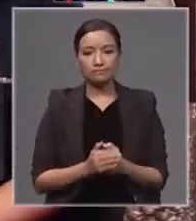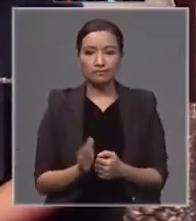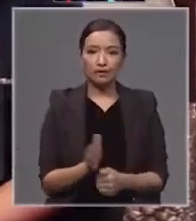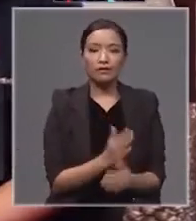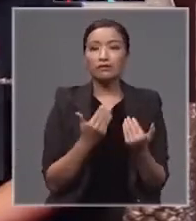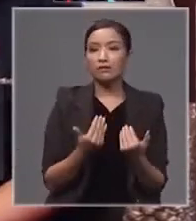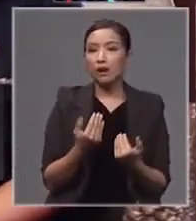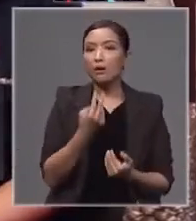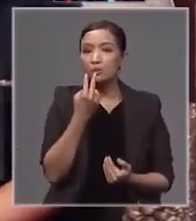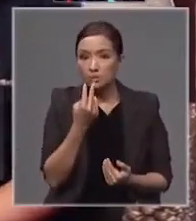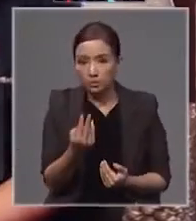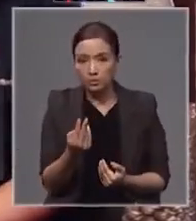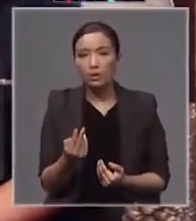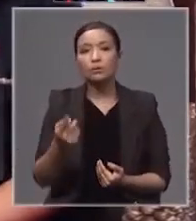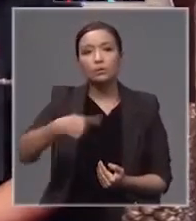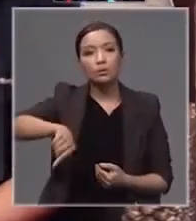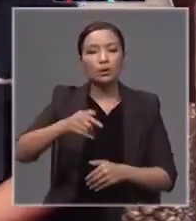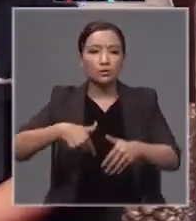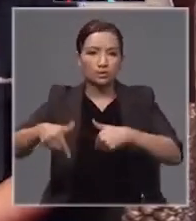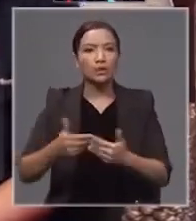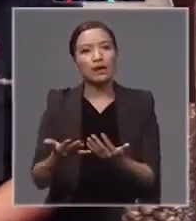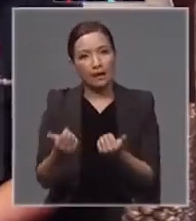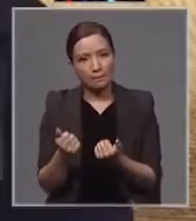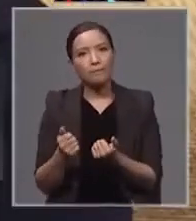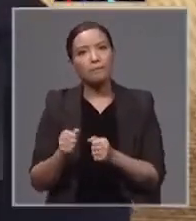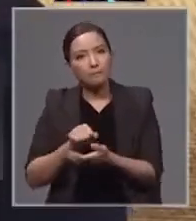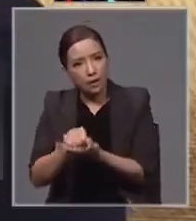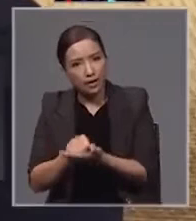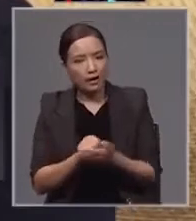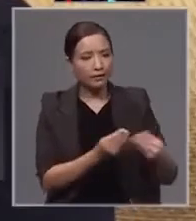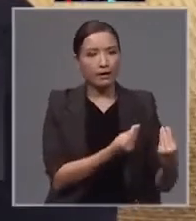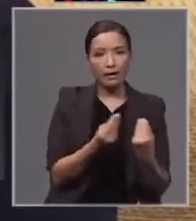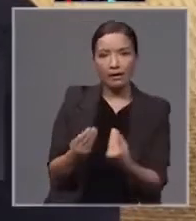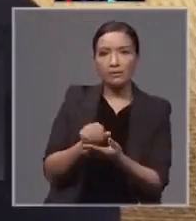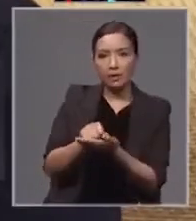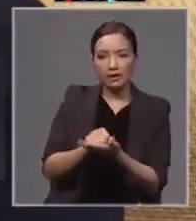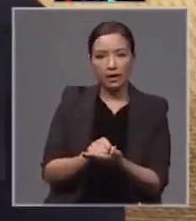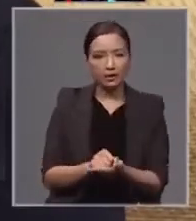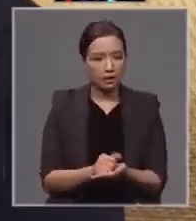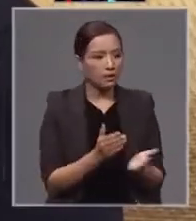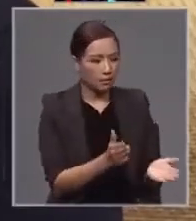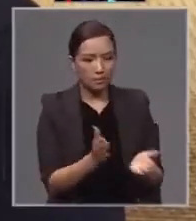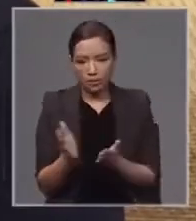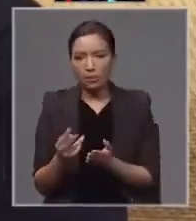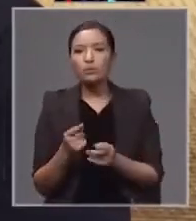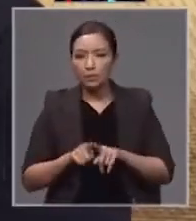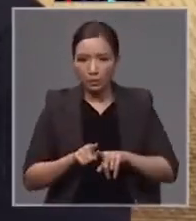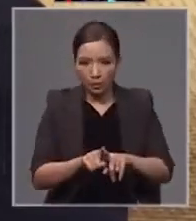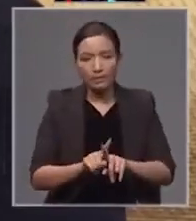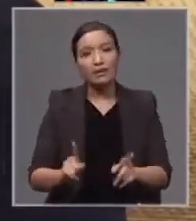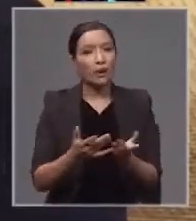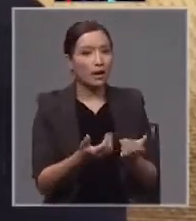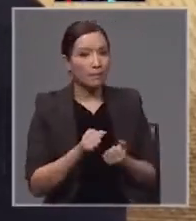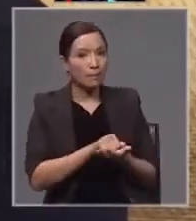องมองผู้รับบริการและก็ผู้ให้บริการไปพร้อมๆกันทีนี้ผู้รับบริการนี่กลุ่มใหญ่มากเนาะ49ล้านคนค่ะ